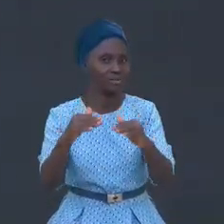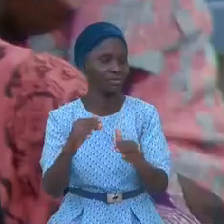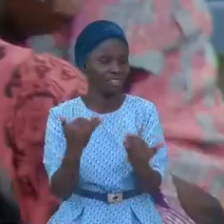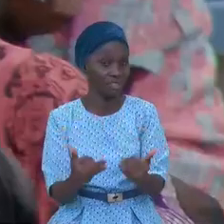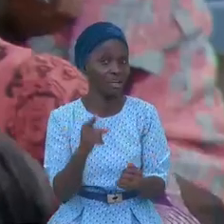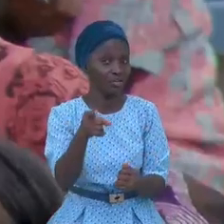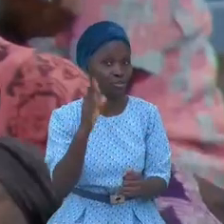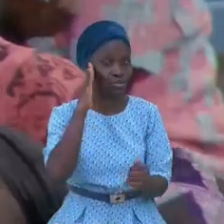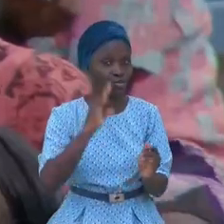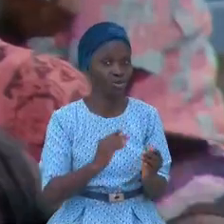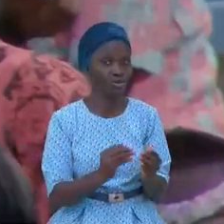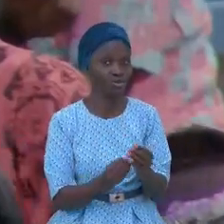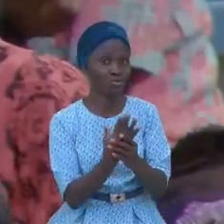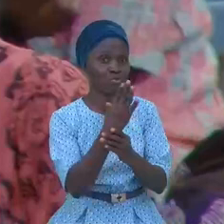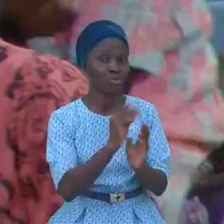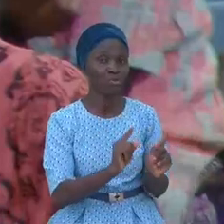cette limite.